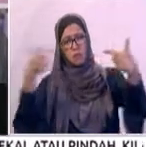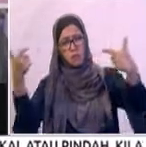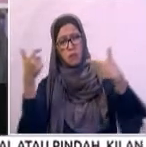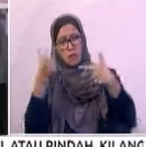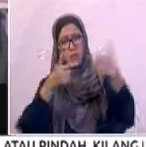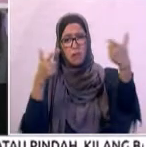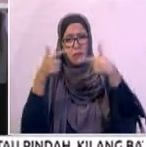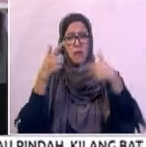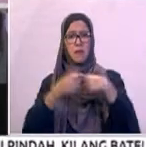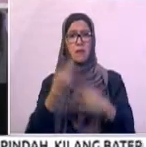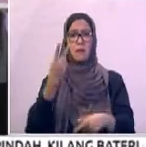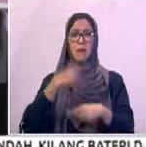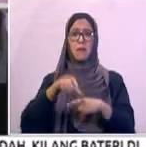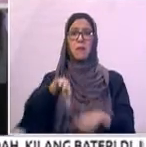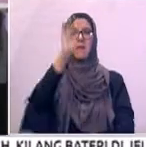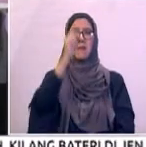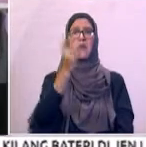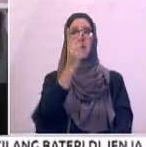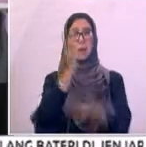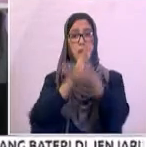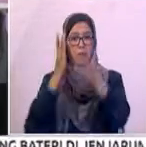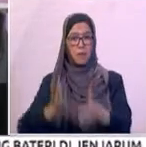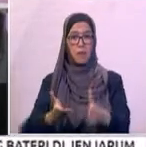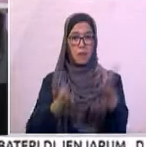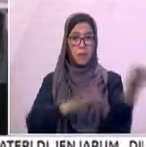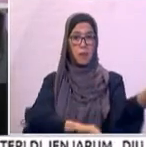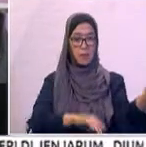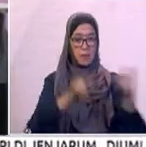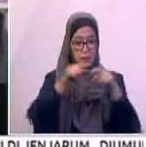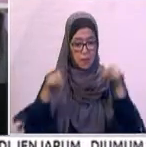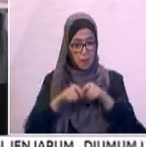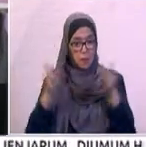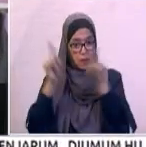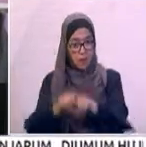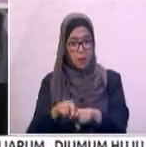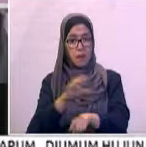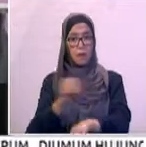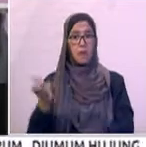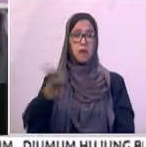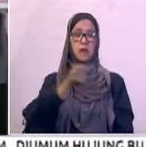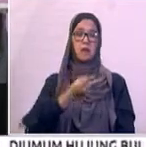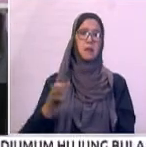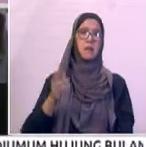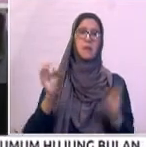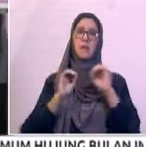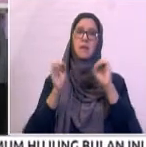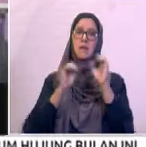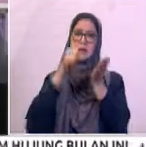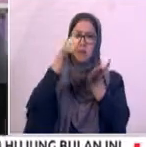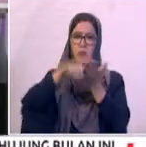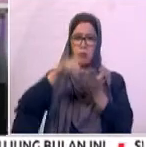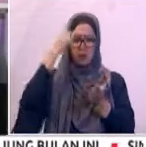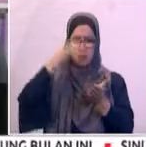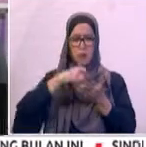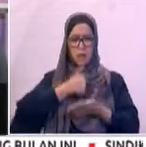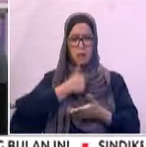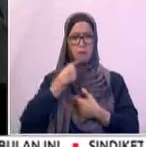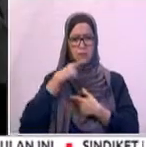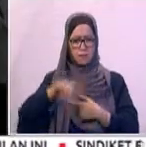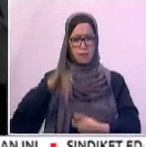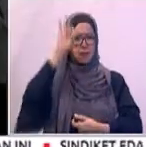telah mati di tempat kejadian, di mana kedua-dua tidak ditemui sebarang dokumen diri dan dipercayai warga negara